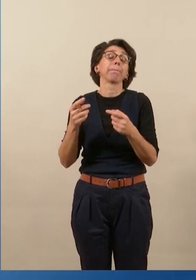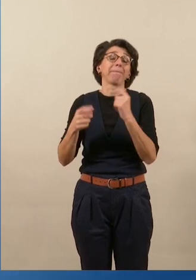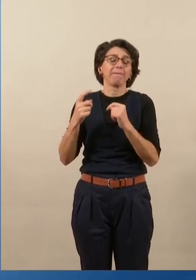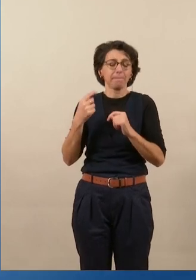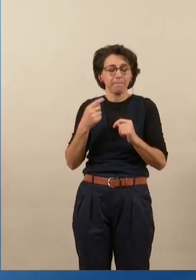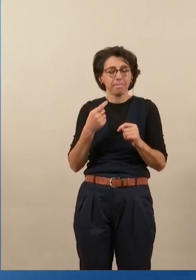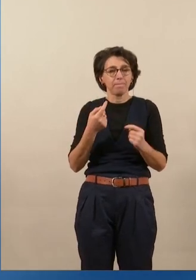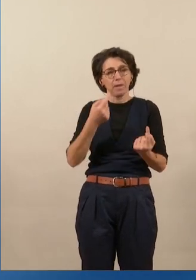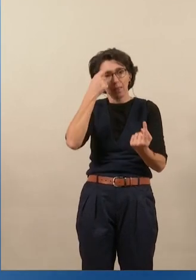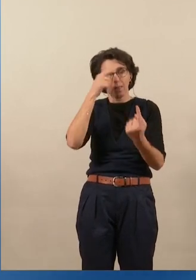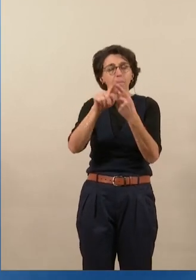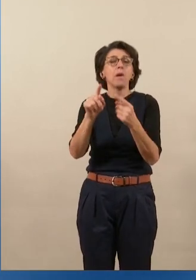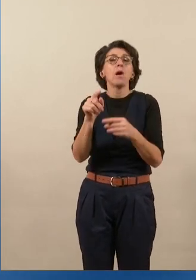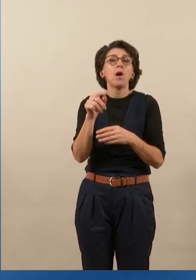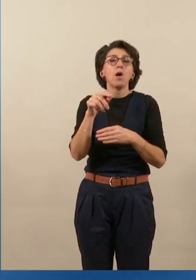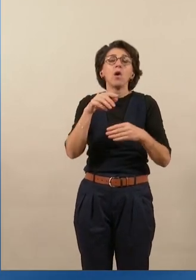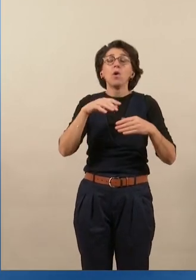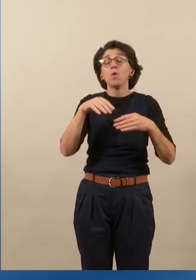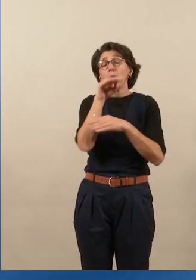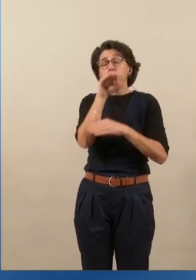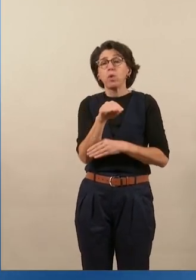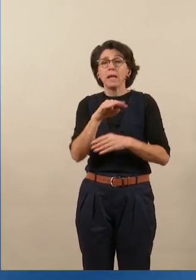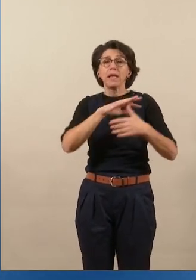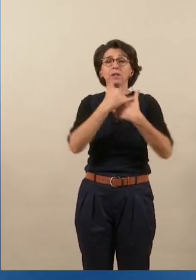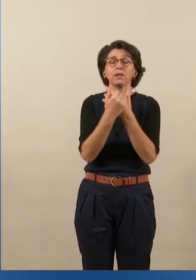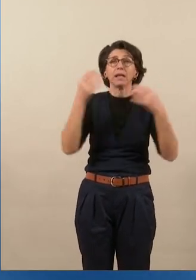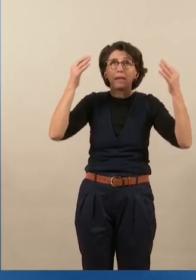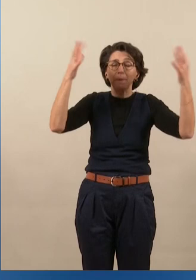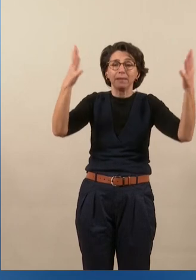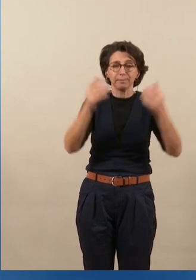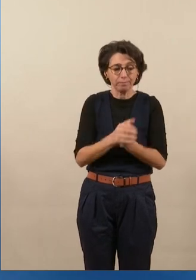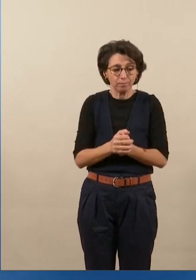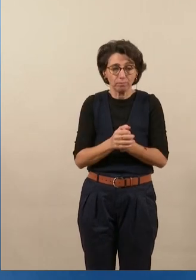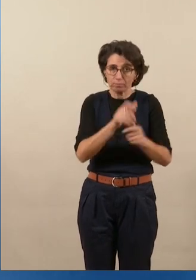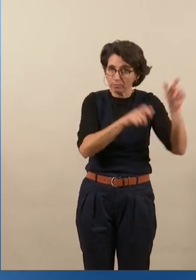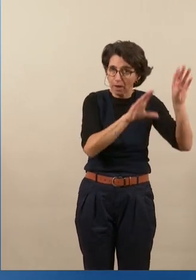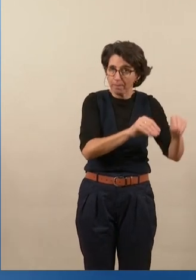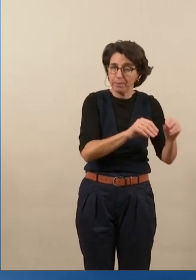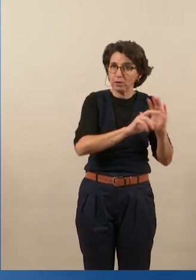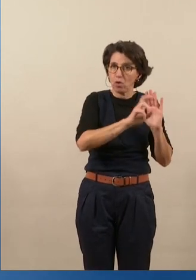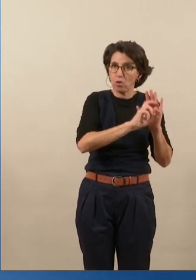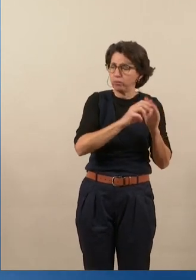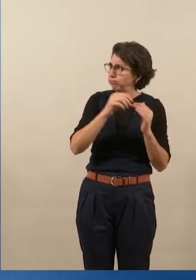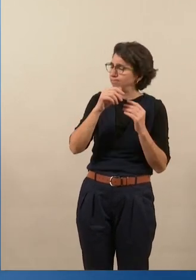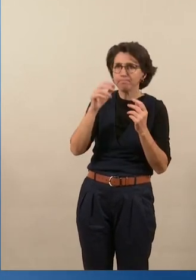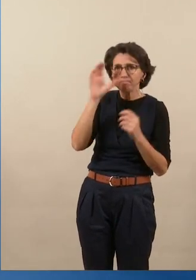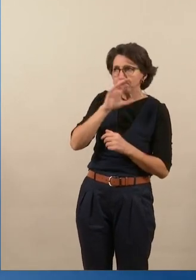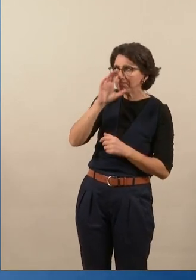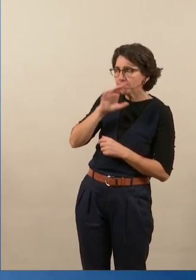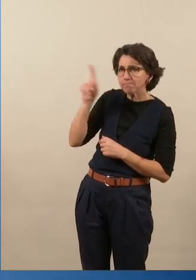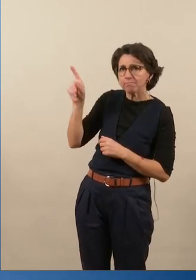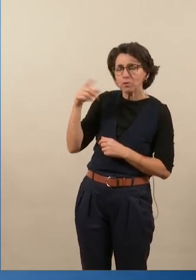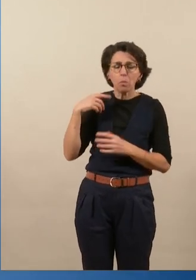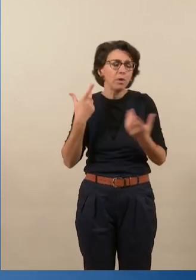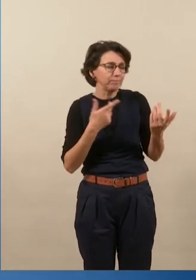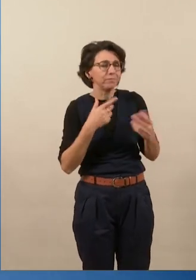et climatique ce qui ce qui fascine tous les grenobas comme vous le savez très bien euh parce que parfois à trop vouloir faire de la communication on en oubli la